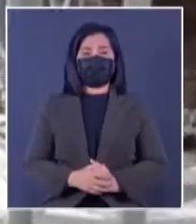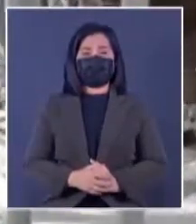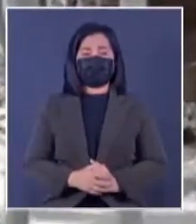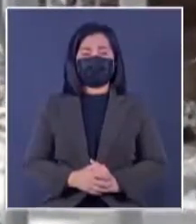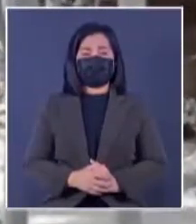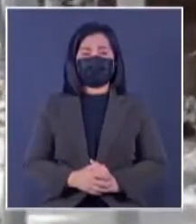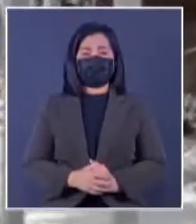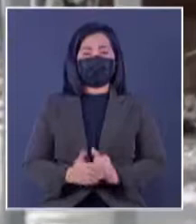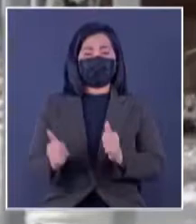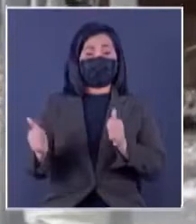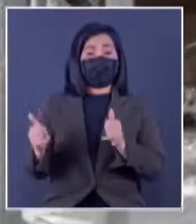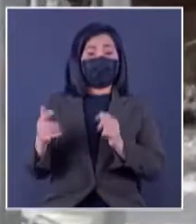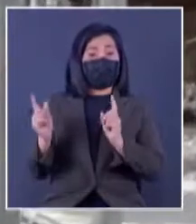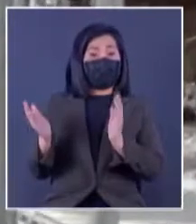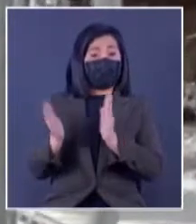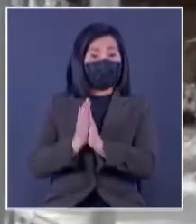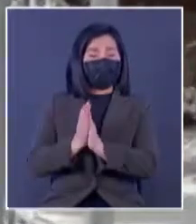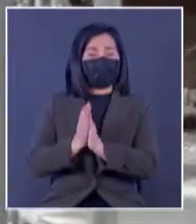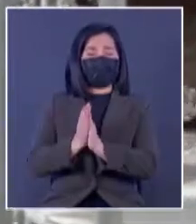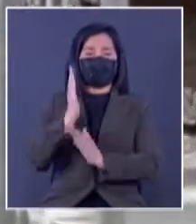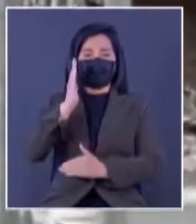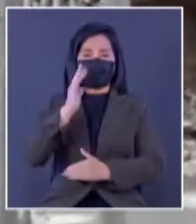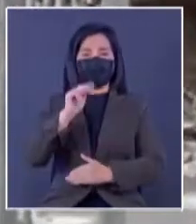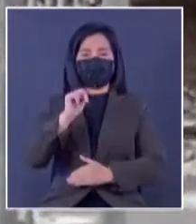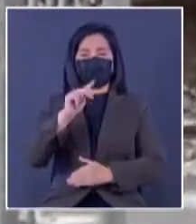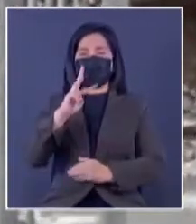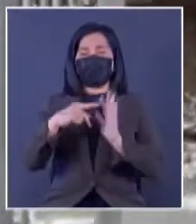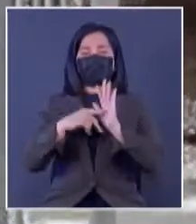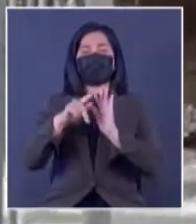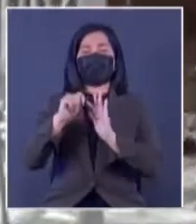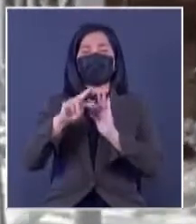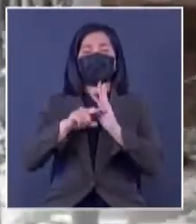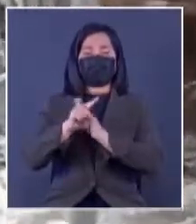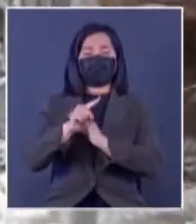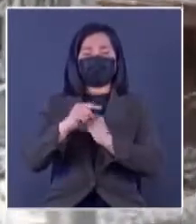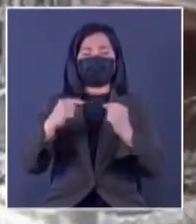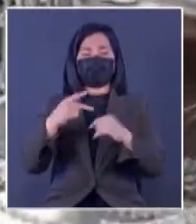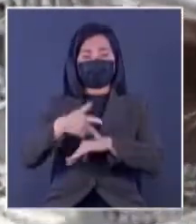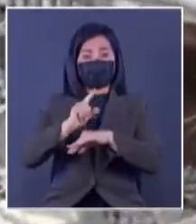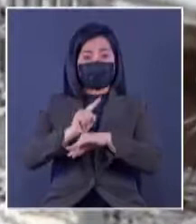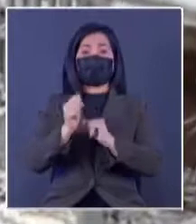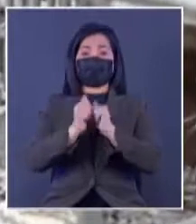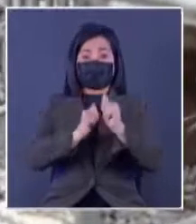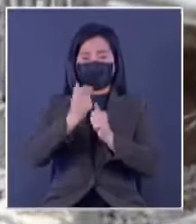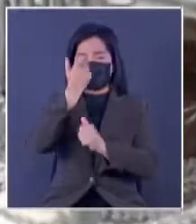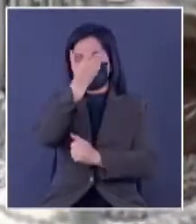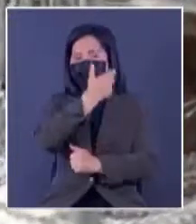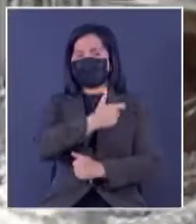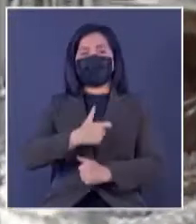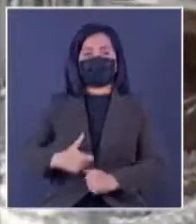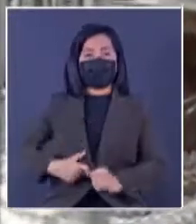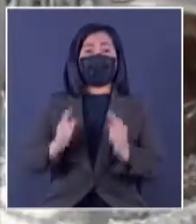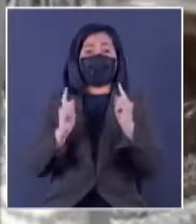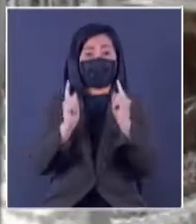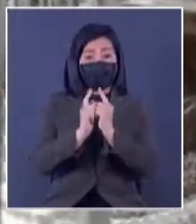มาพร้อมกับนายนวัธอิสระอิสรไกรศีลนะคะประธานกองประกวดมิสแกรนด์ก็ได้มีการเข้าพบพนักงานสอบสวน